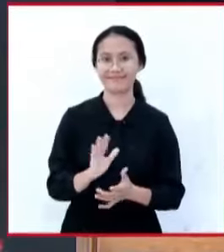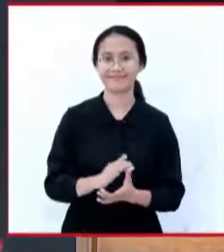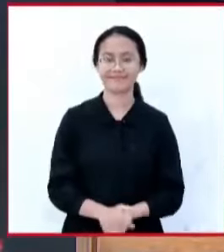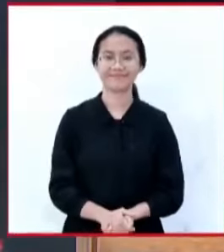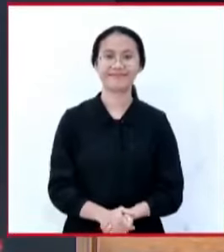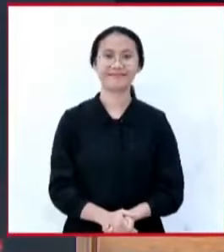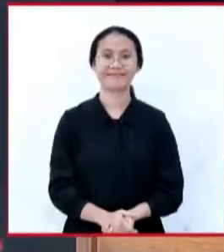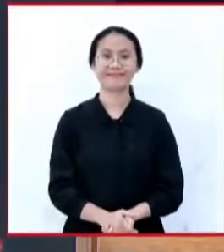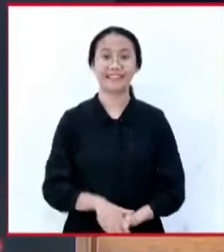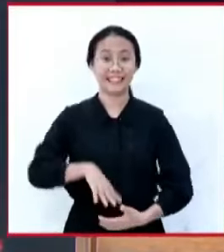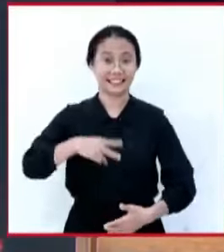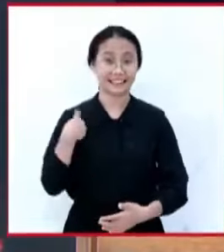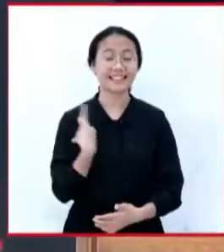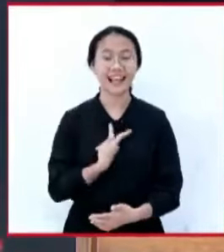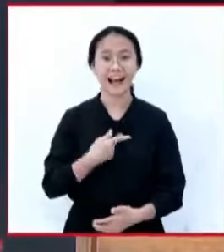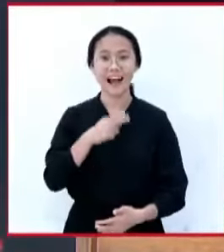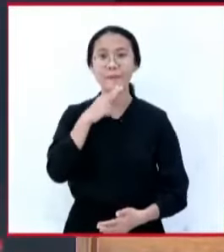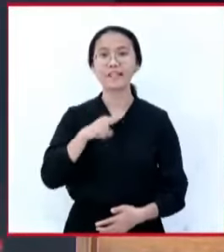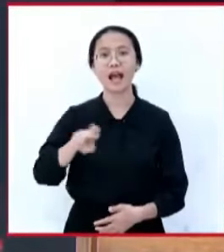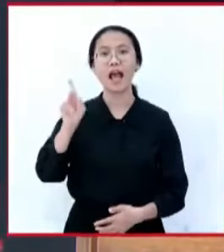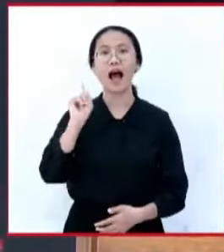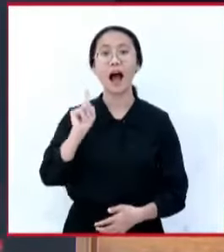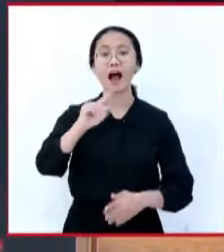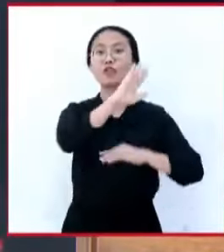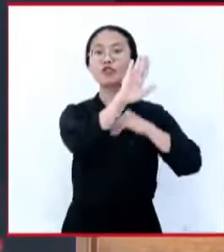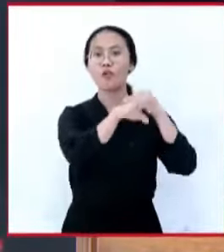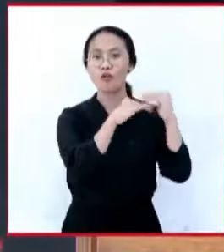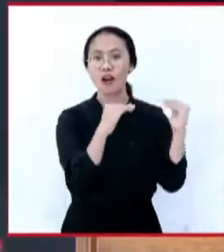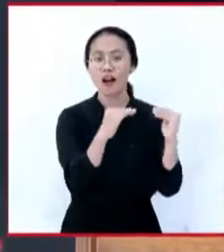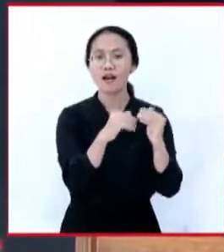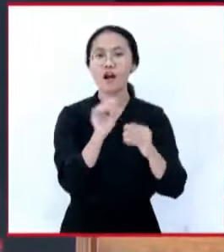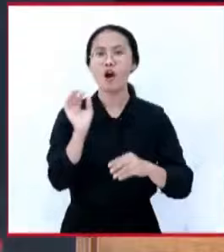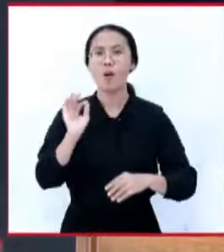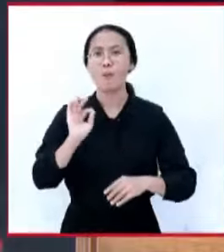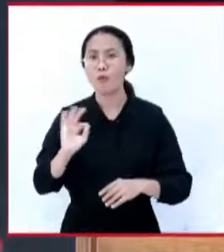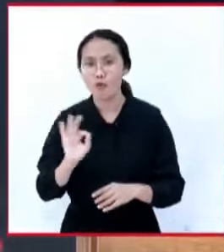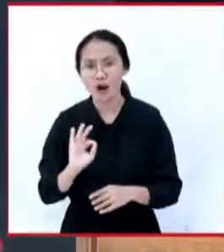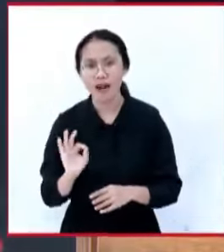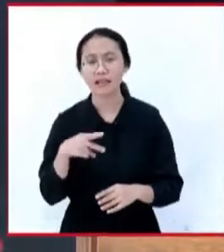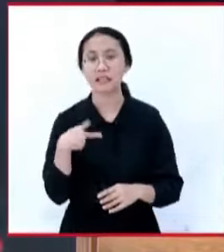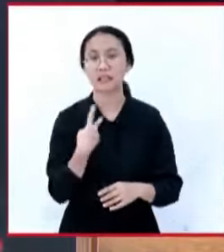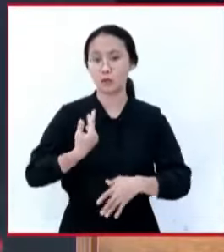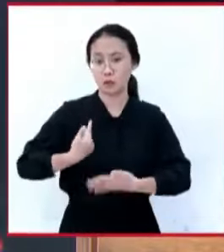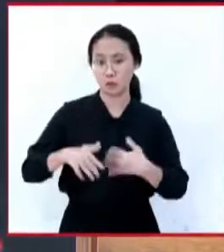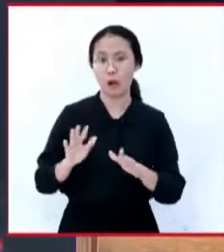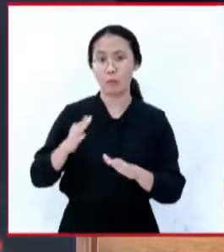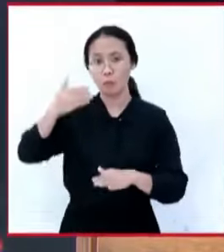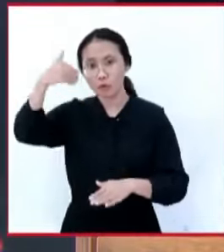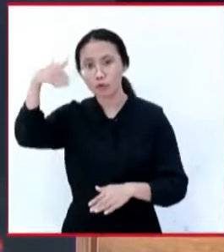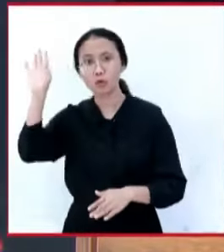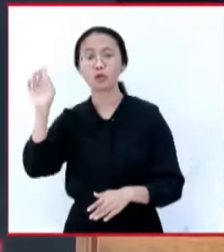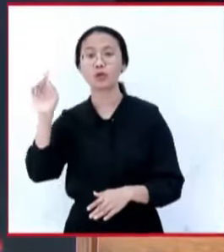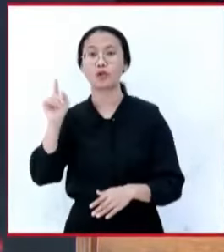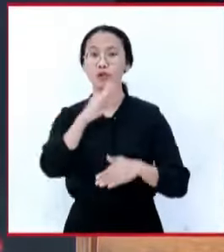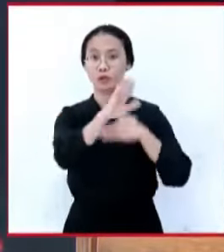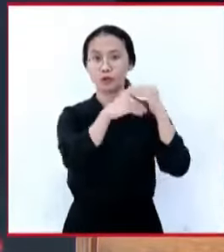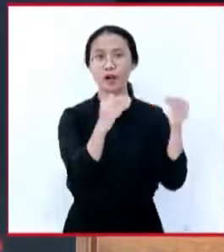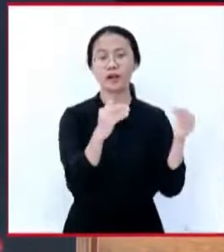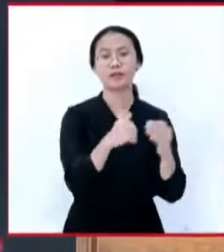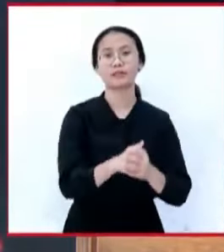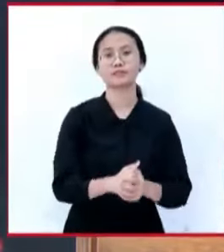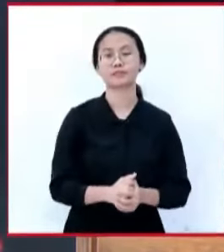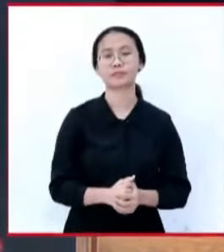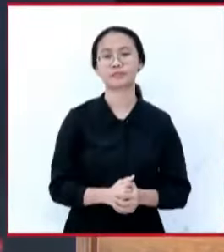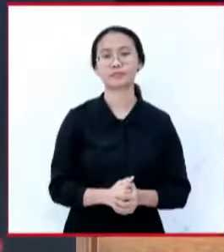jadi kita percaya ada surga bukan karena kita pernah pergi ke sana Kita percaya ada neraka bukan karena kita